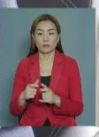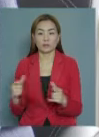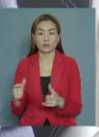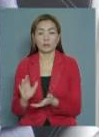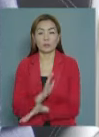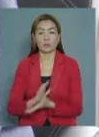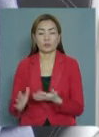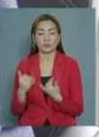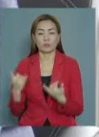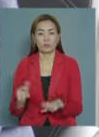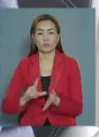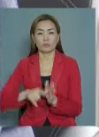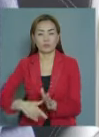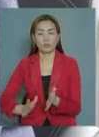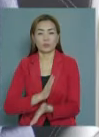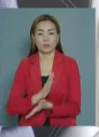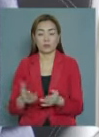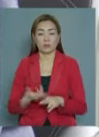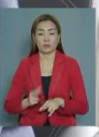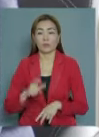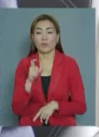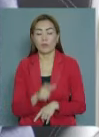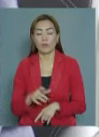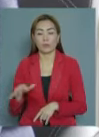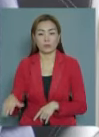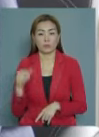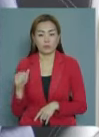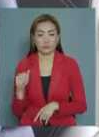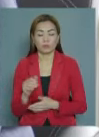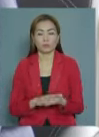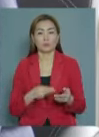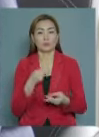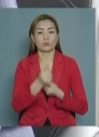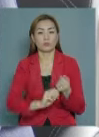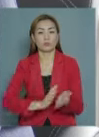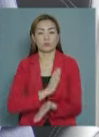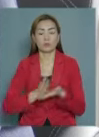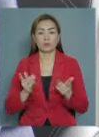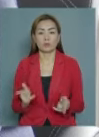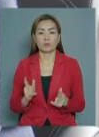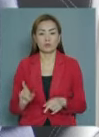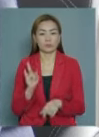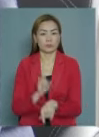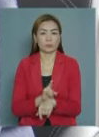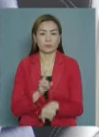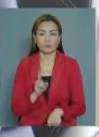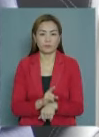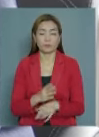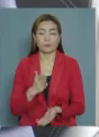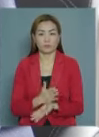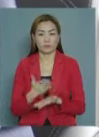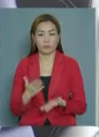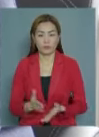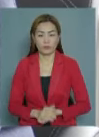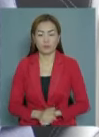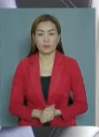карткасын. 500 теңге, 1000 теңгеге даладағы кісілерге. Сонша біз бір талай кісілерді көрдік. Қайдан алдым дегенде сатып алдым